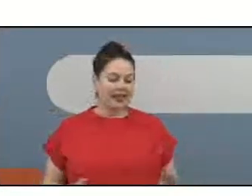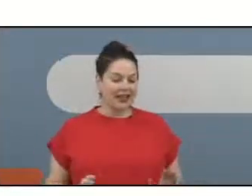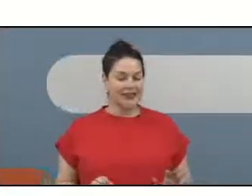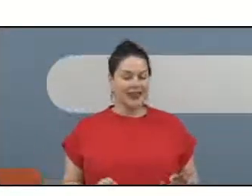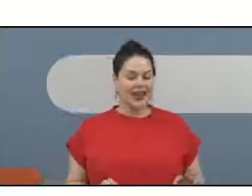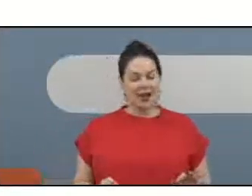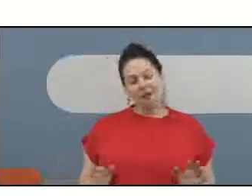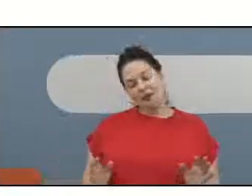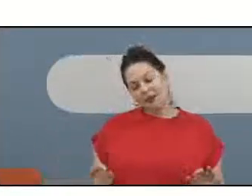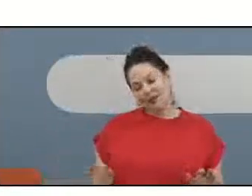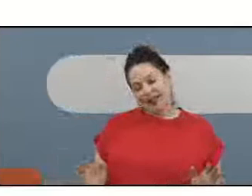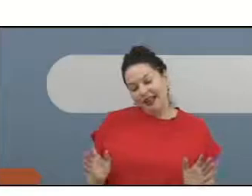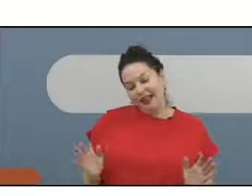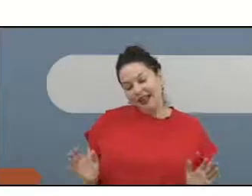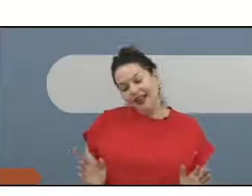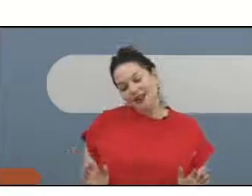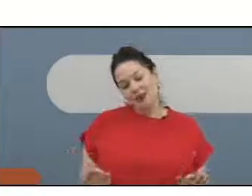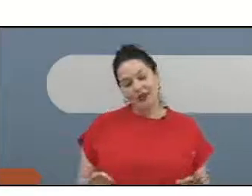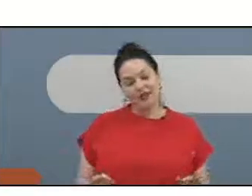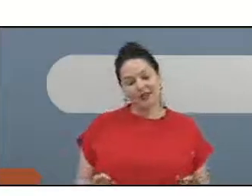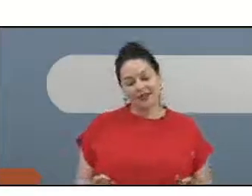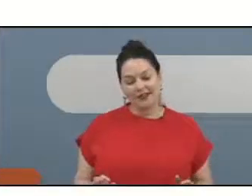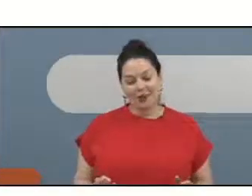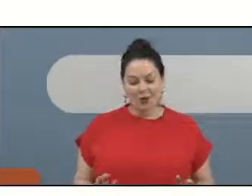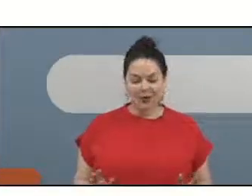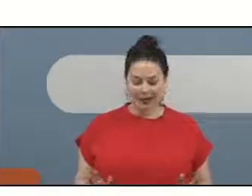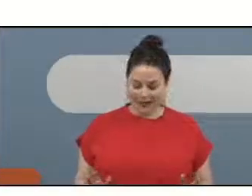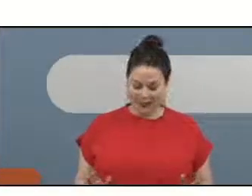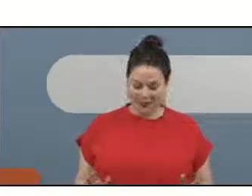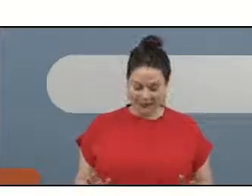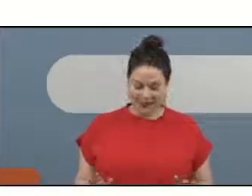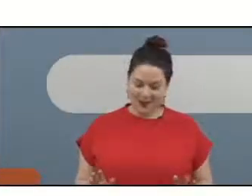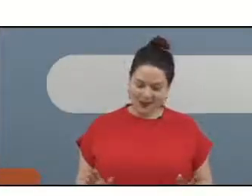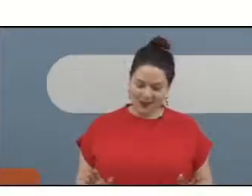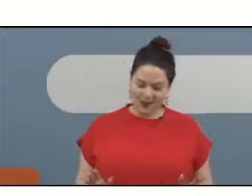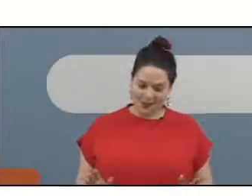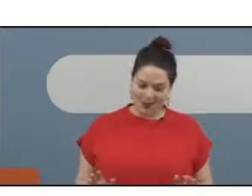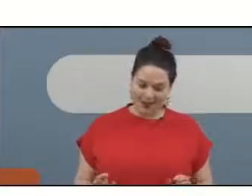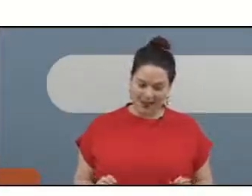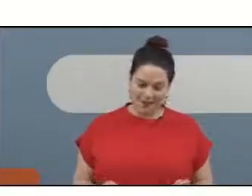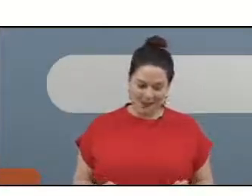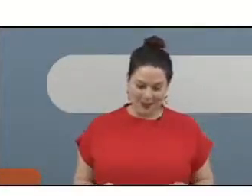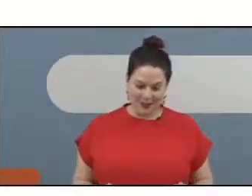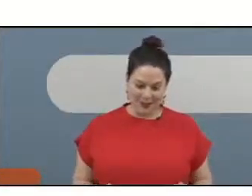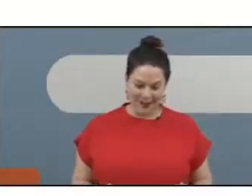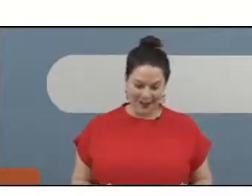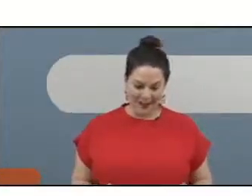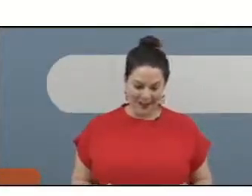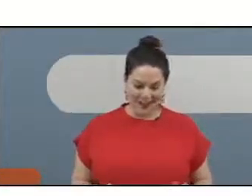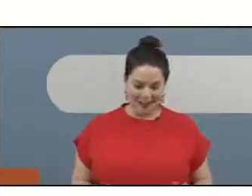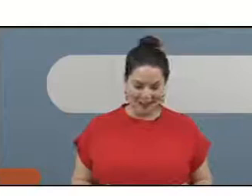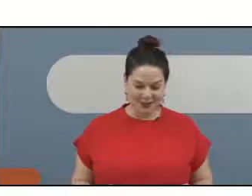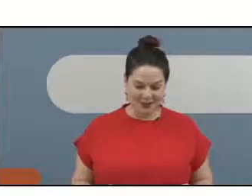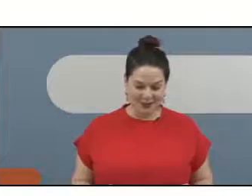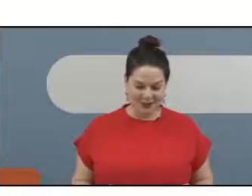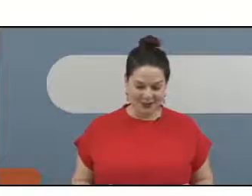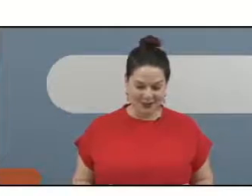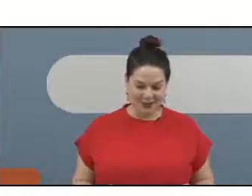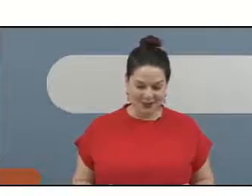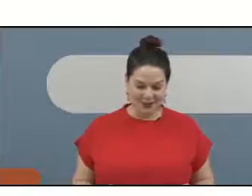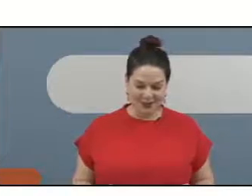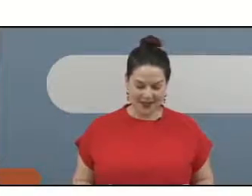ב-1799 מצייר יצירה הרבה יותר, הייתי אומרת, אובייקטיבית. קחו לכם גם ככה כמה שניות לתת לה את